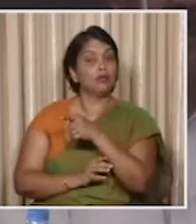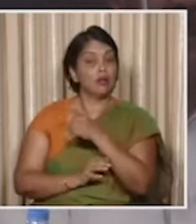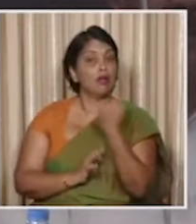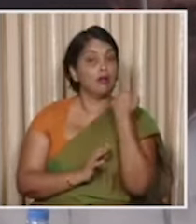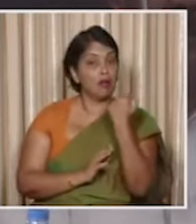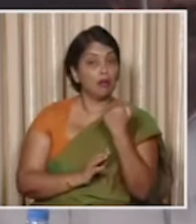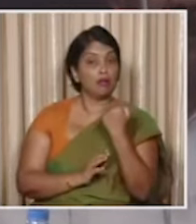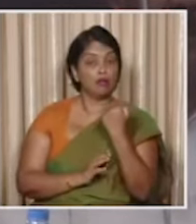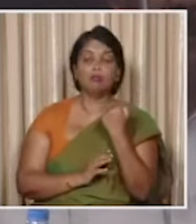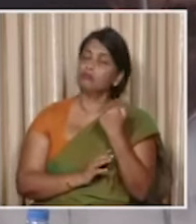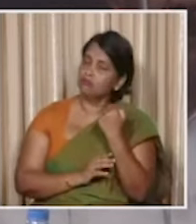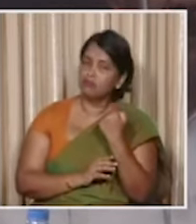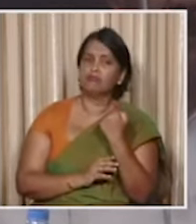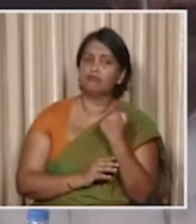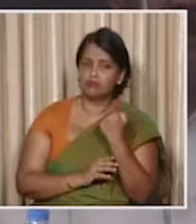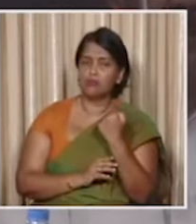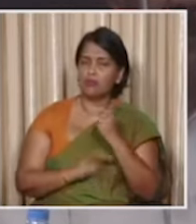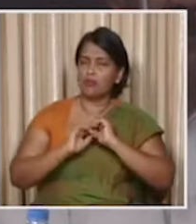අයිති